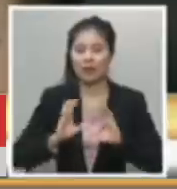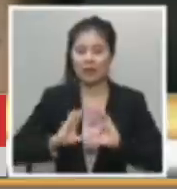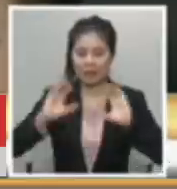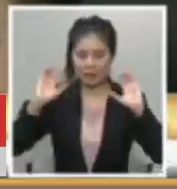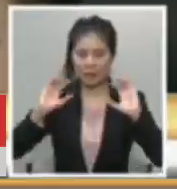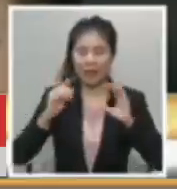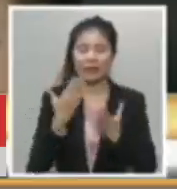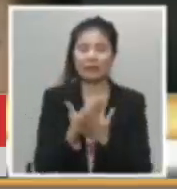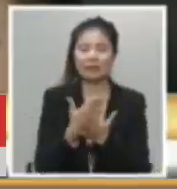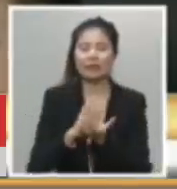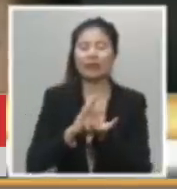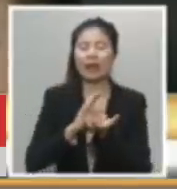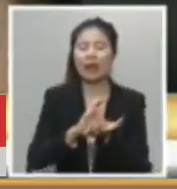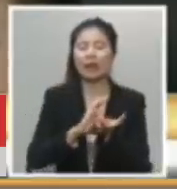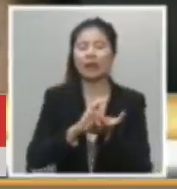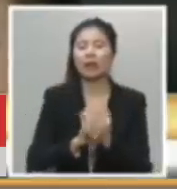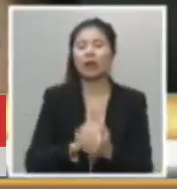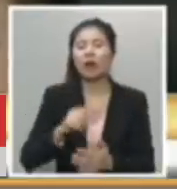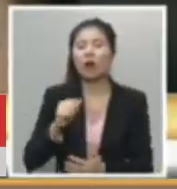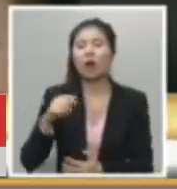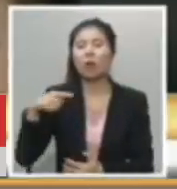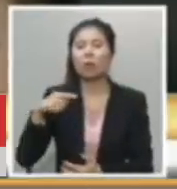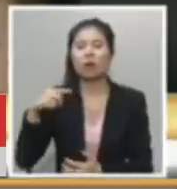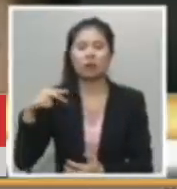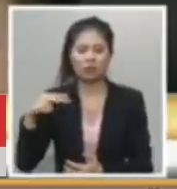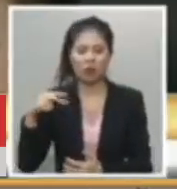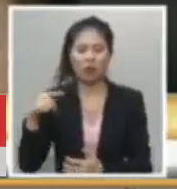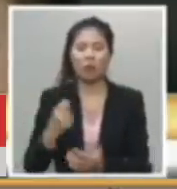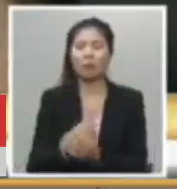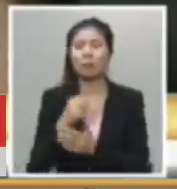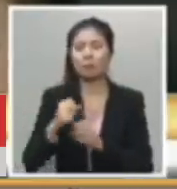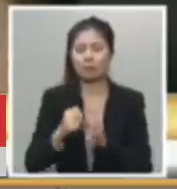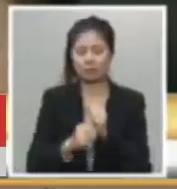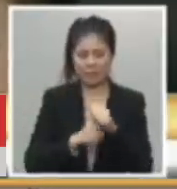าณให้กับท้องถิ่นในปีนี้